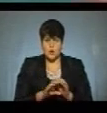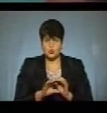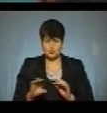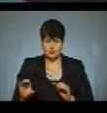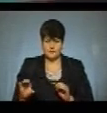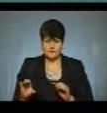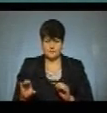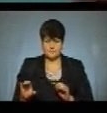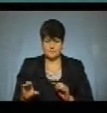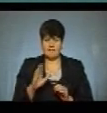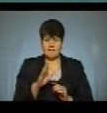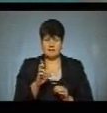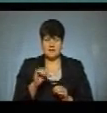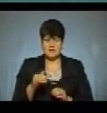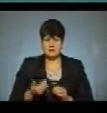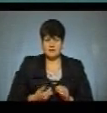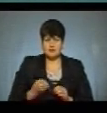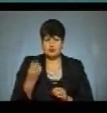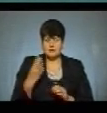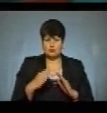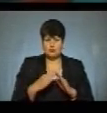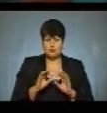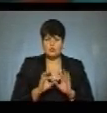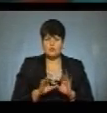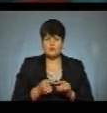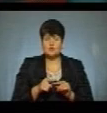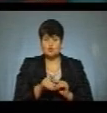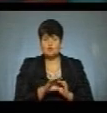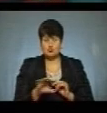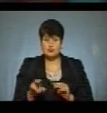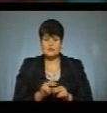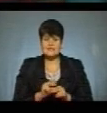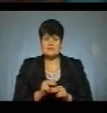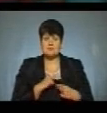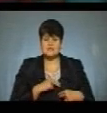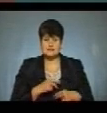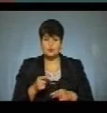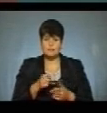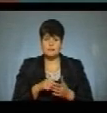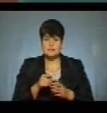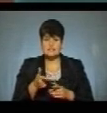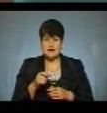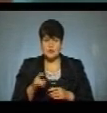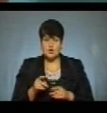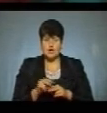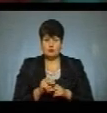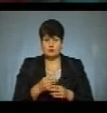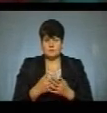Валерій Блінов, який мешкає в 14-му будинку, розповів, цю трубу працівники «Тернопільміськгазу» ремонтують майже